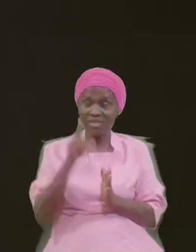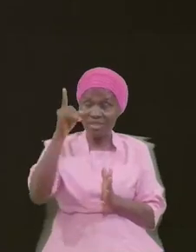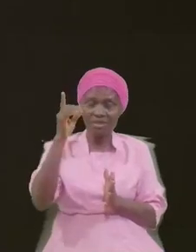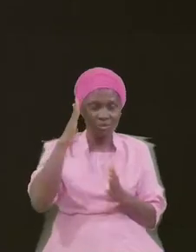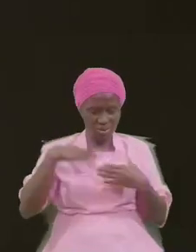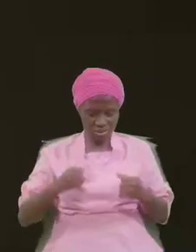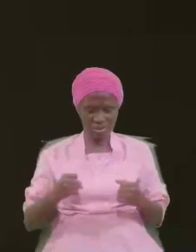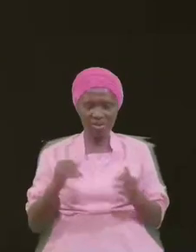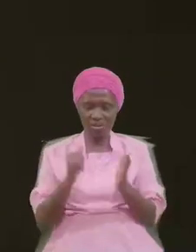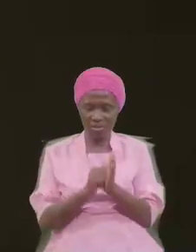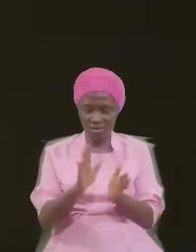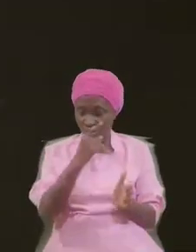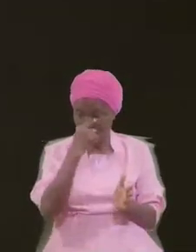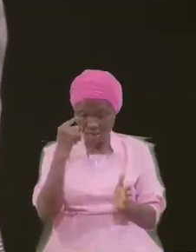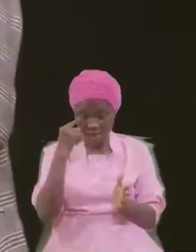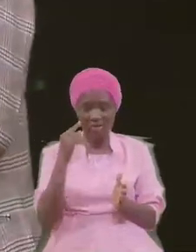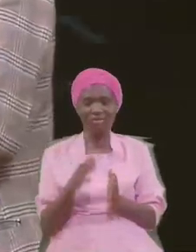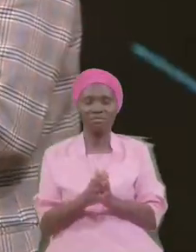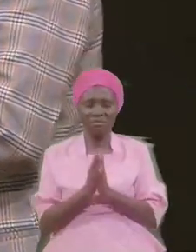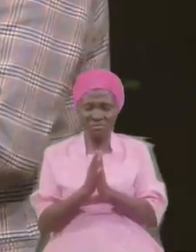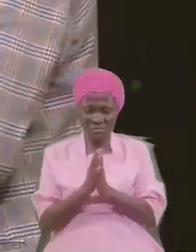Il va guérir cette vision floue.